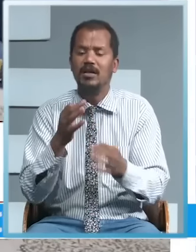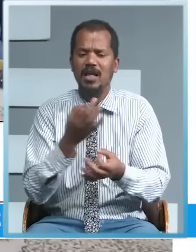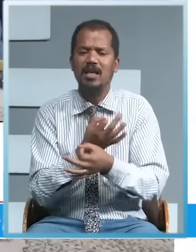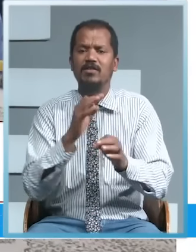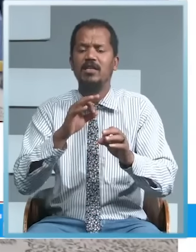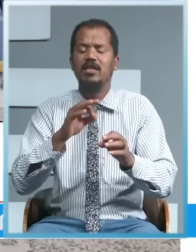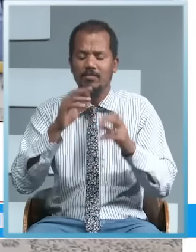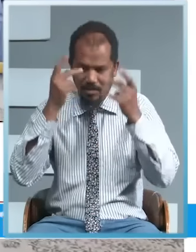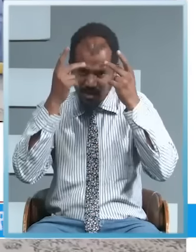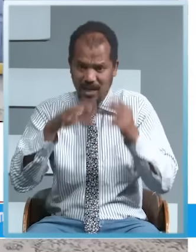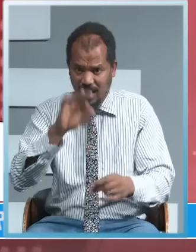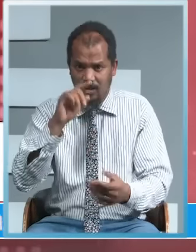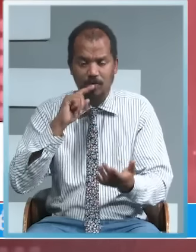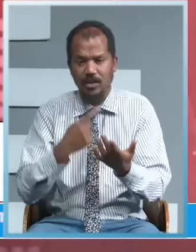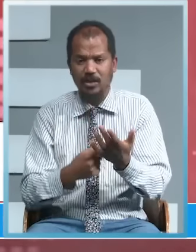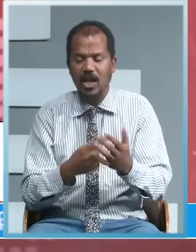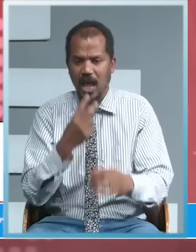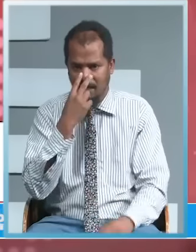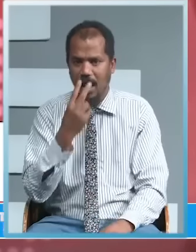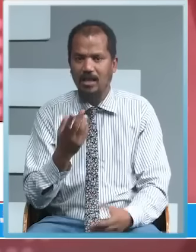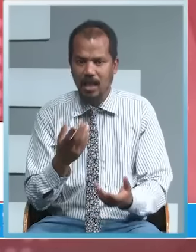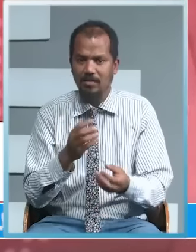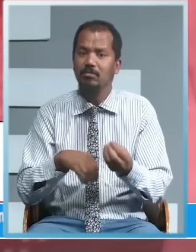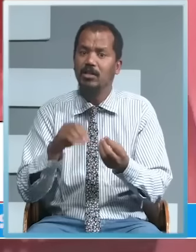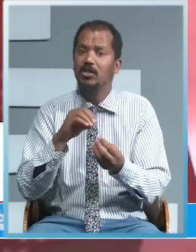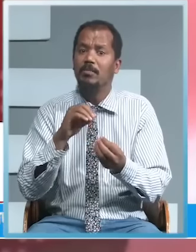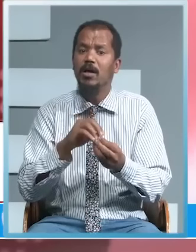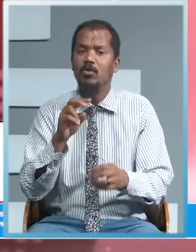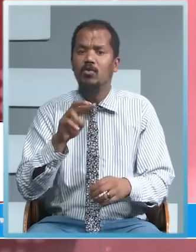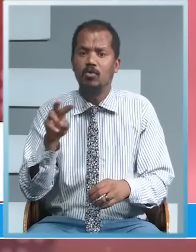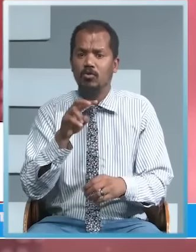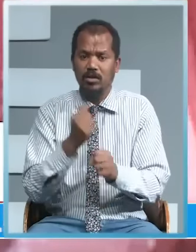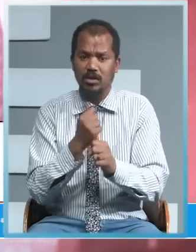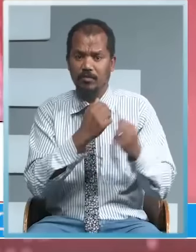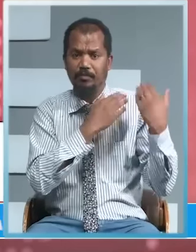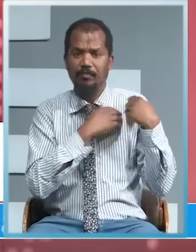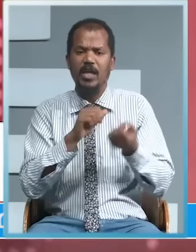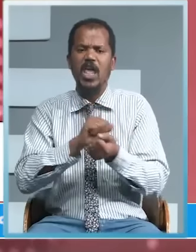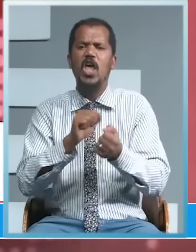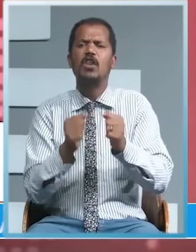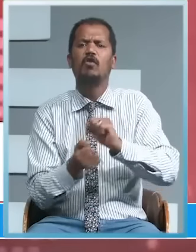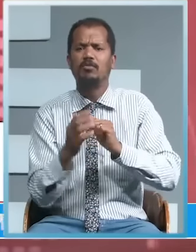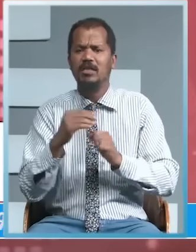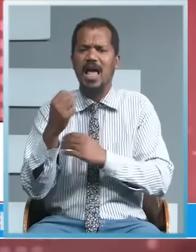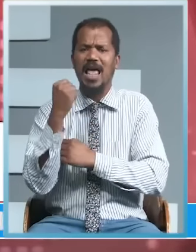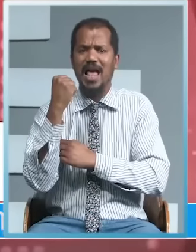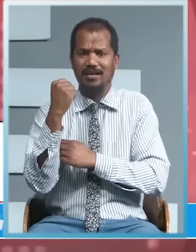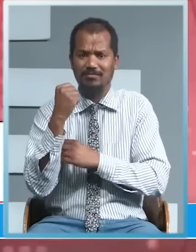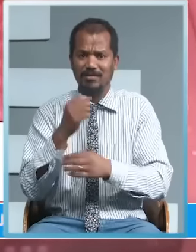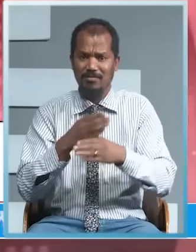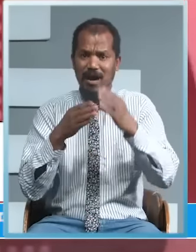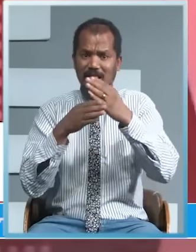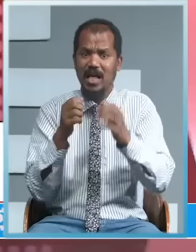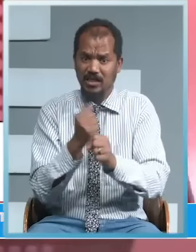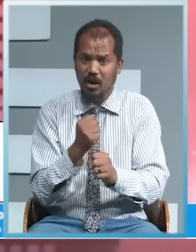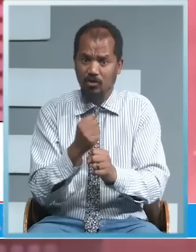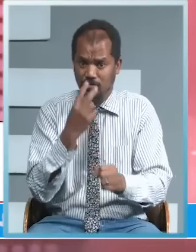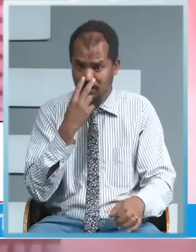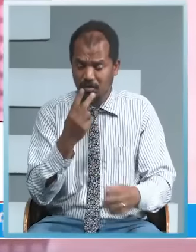ከፍትህ ሚኒስቴር የተገኘው መረጃ ያመላክታል። በተጨማሪም ሁለቱ የስራ ኃላፊዎች የሪፎርምና የአቅም ግንባታ ስራዎችን